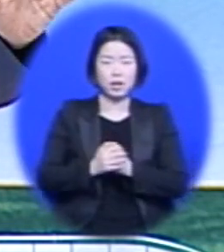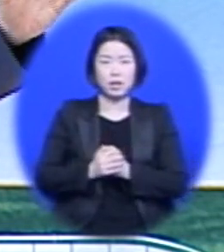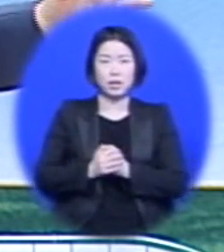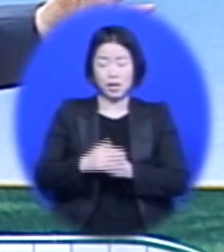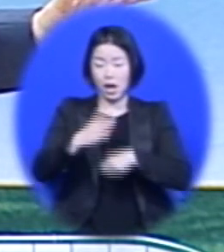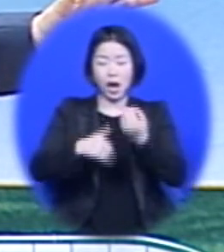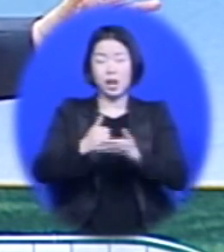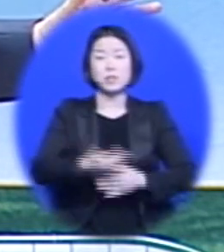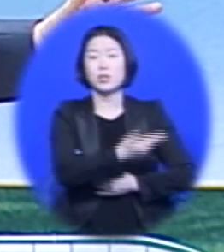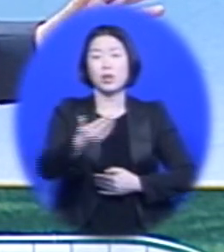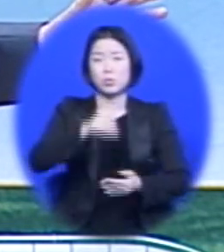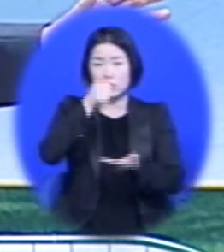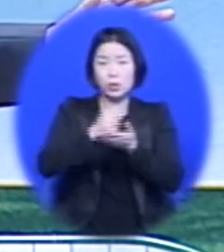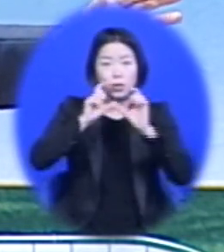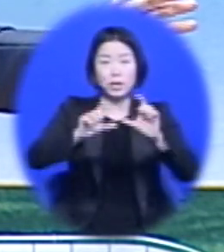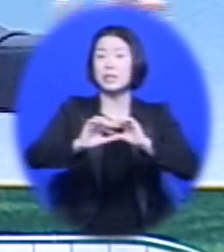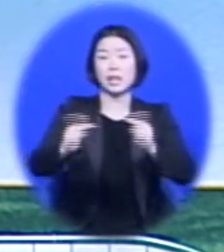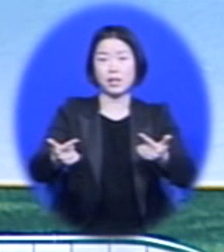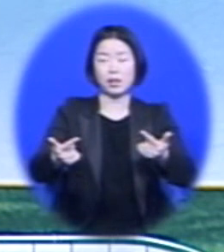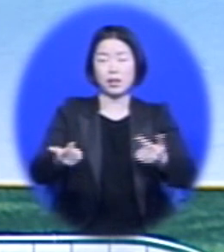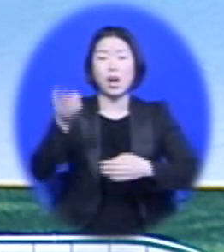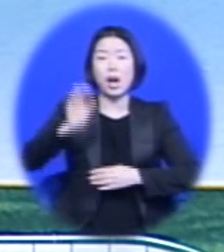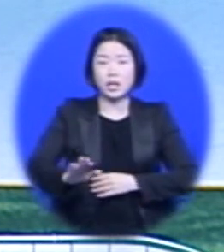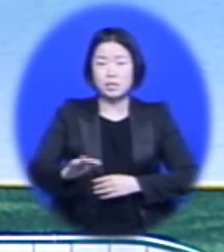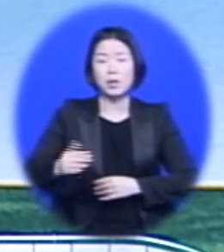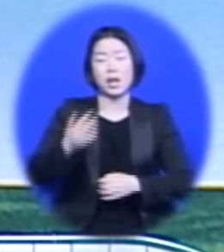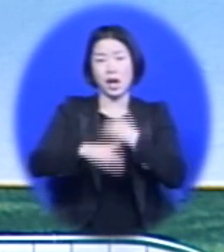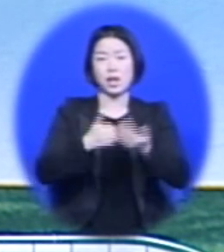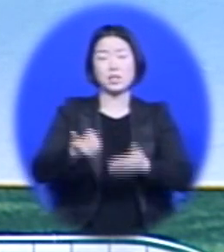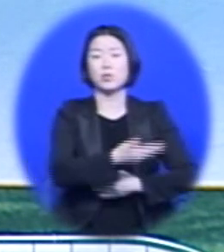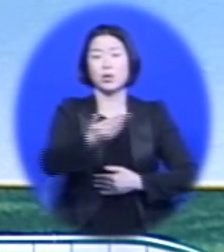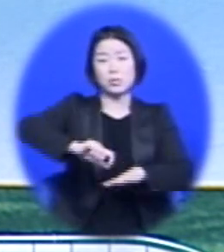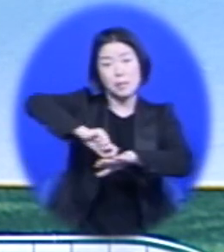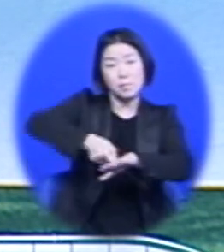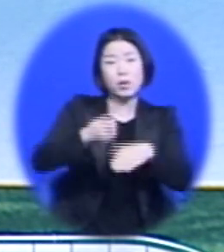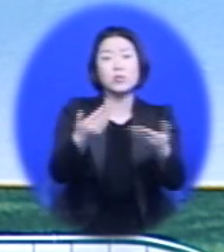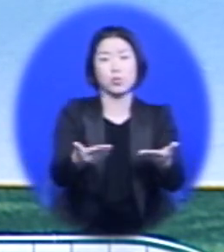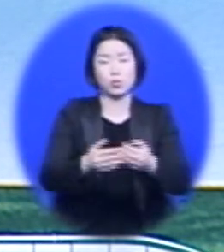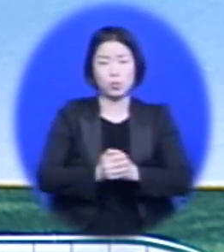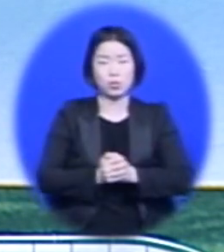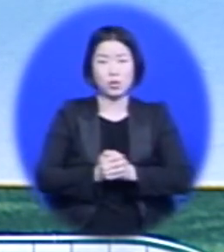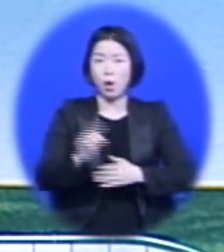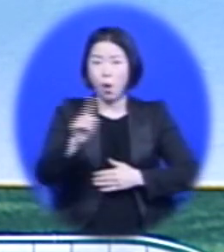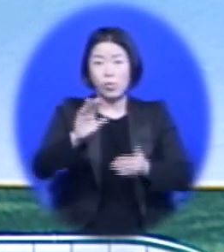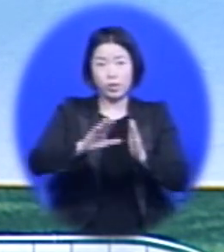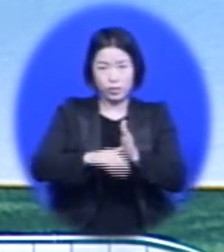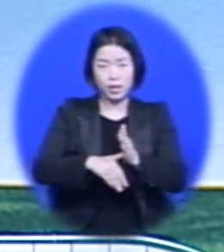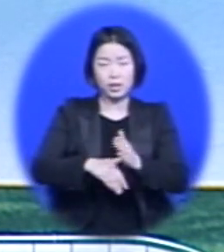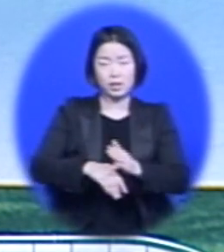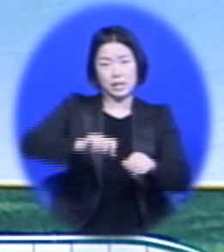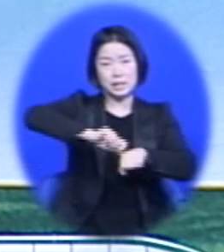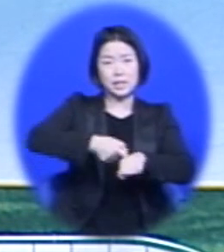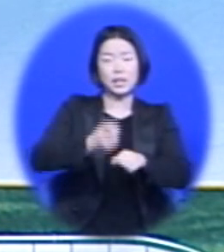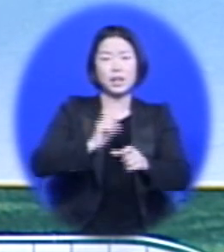하나님은 여러분을 정죄하지 않으십니다. 그러나 하나님은 여러분을 징계하십니다. 어떤 때는 징계가